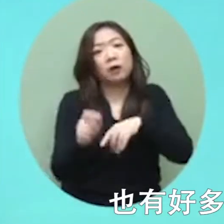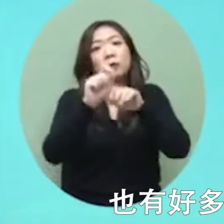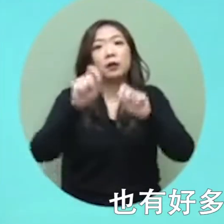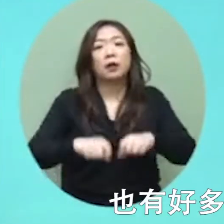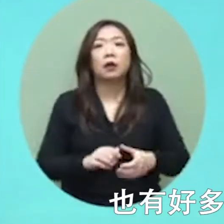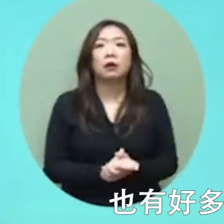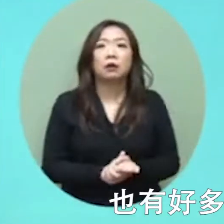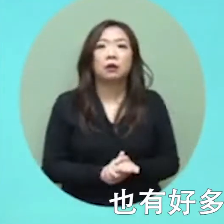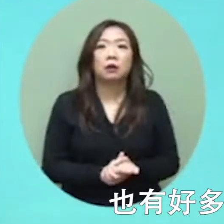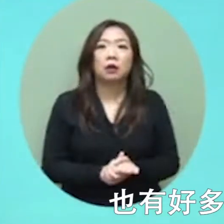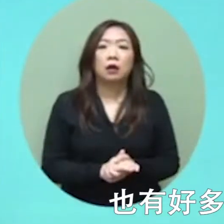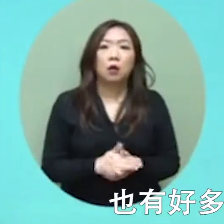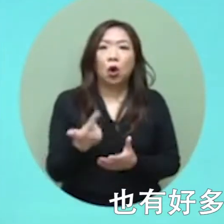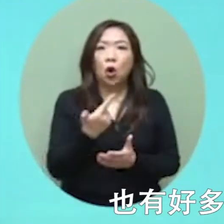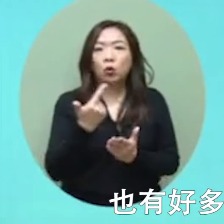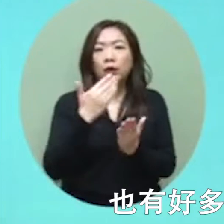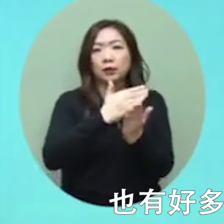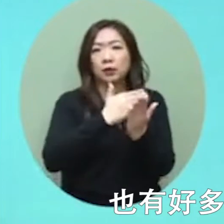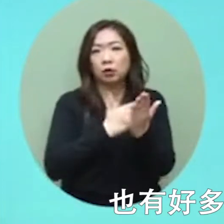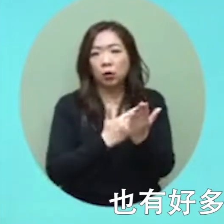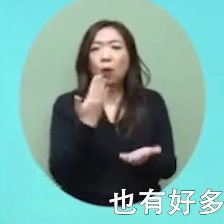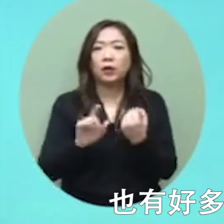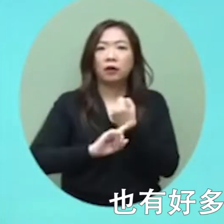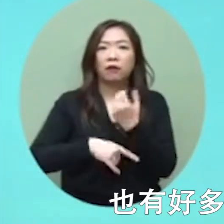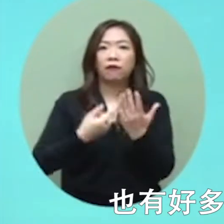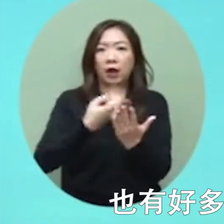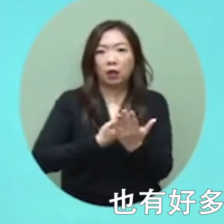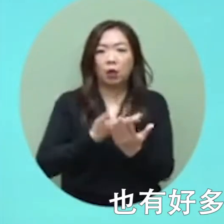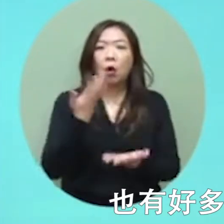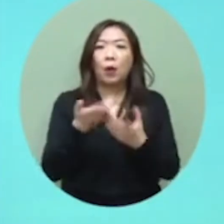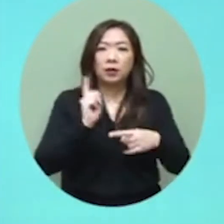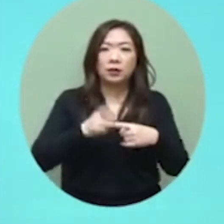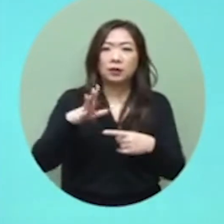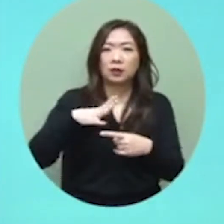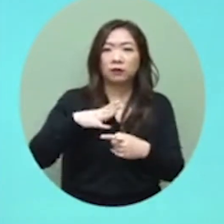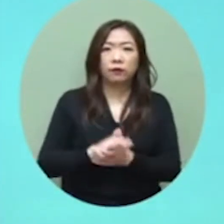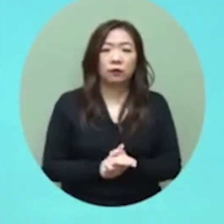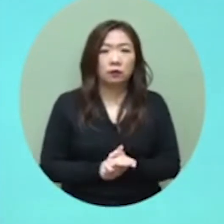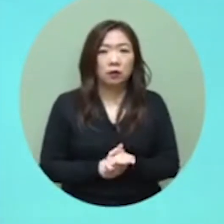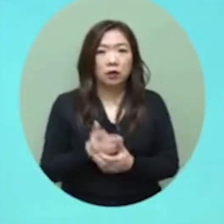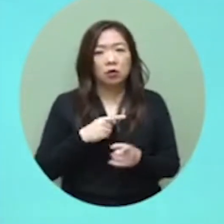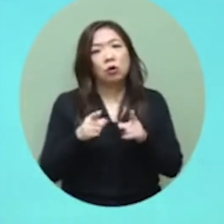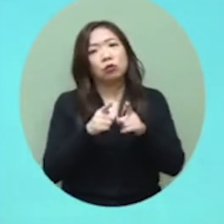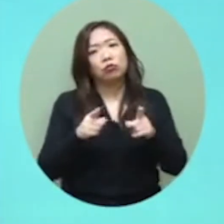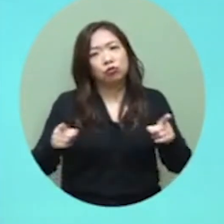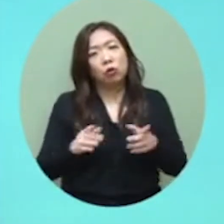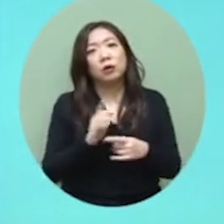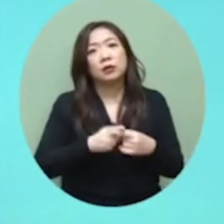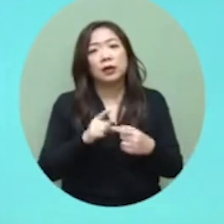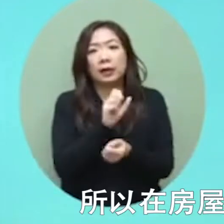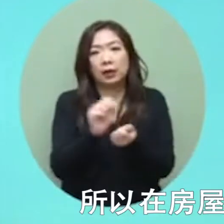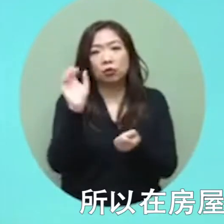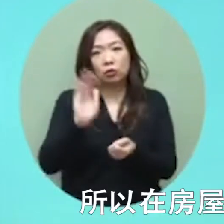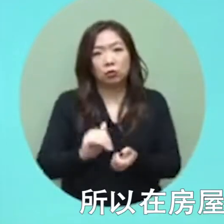多是因為程序或者法律又或者實際的情況是需要長時間才可以解決